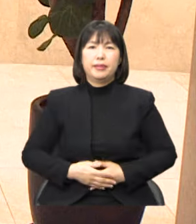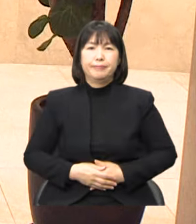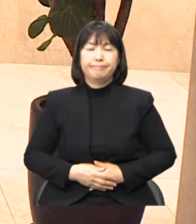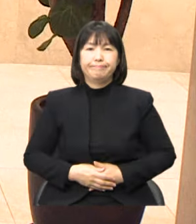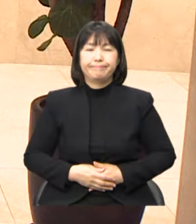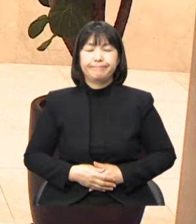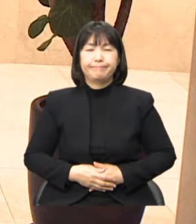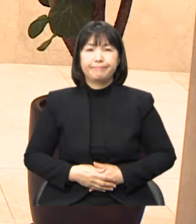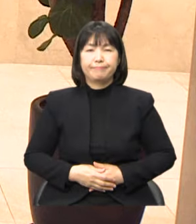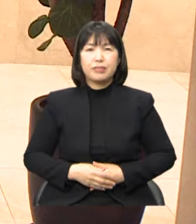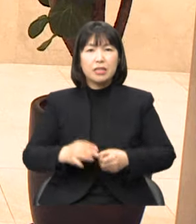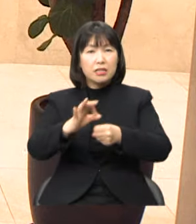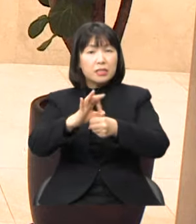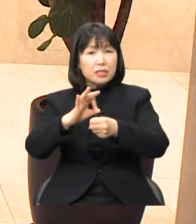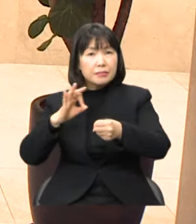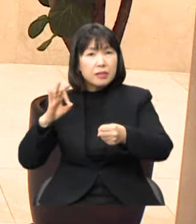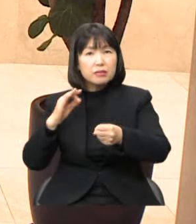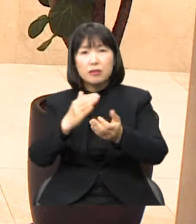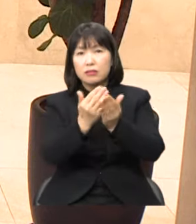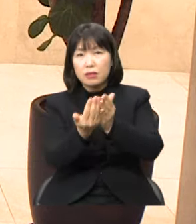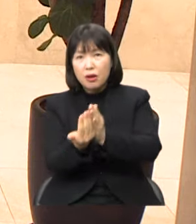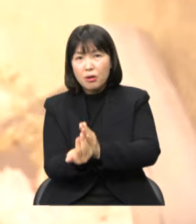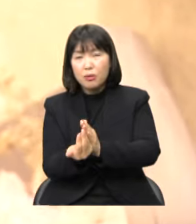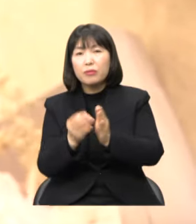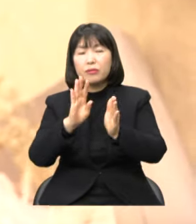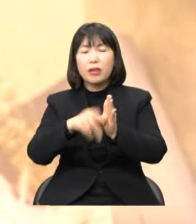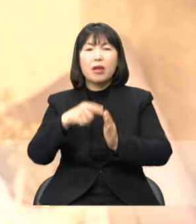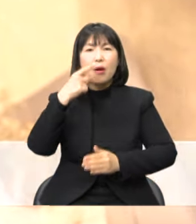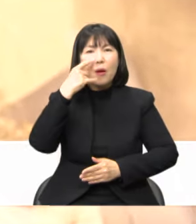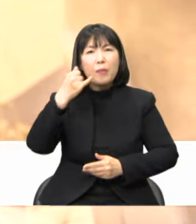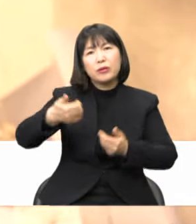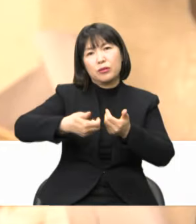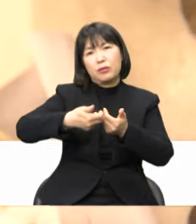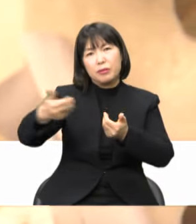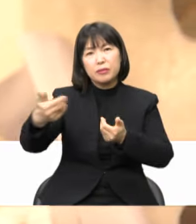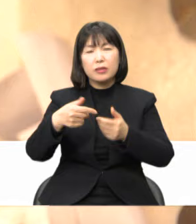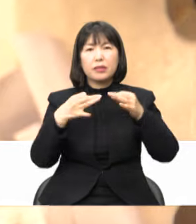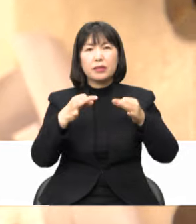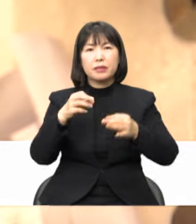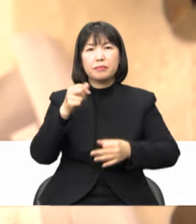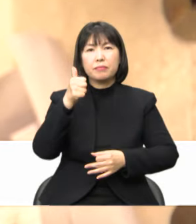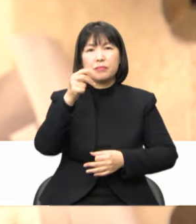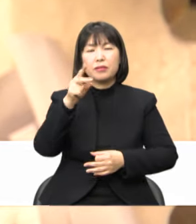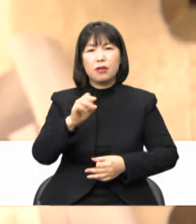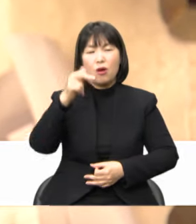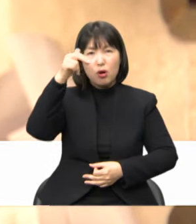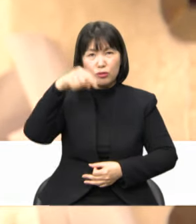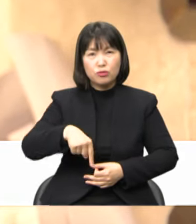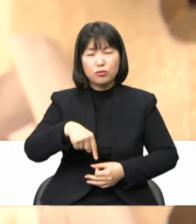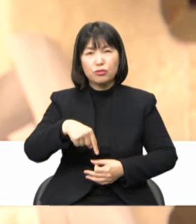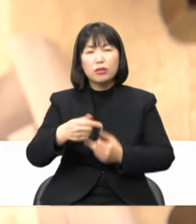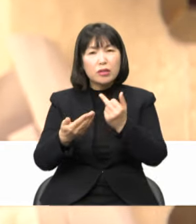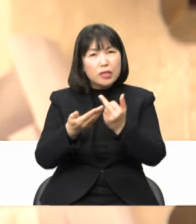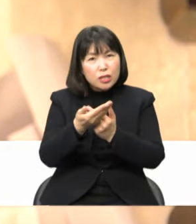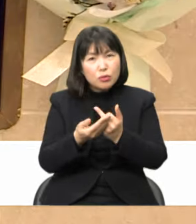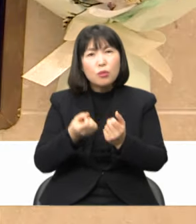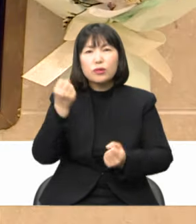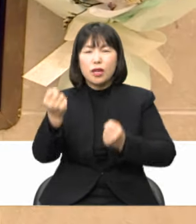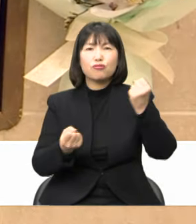10년 전 세월호 참사로 어머니를 잃은 김명주 씨 제주도로 자전거 종주를 떠났던